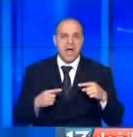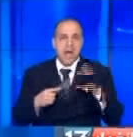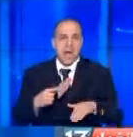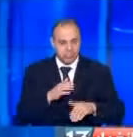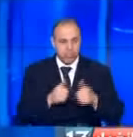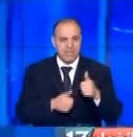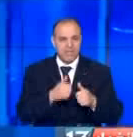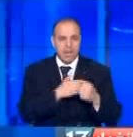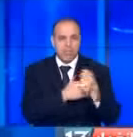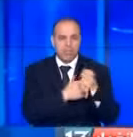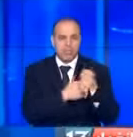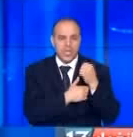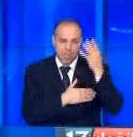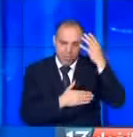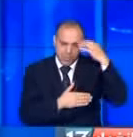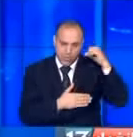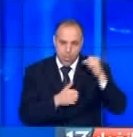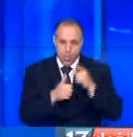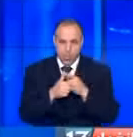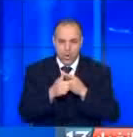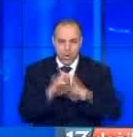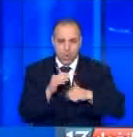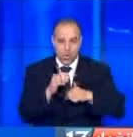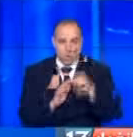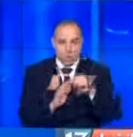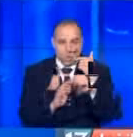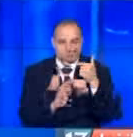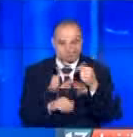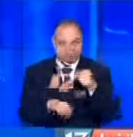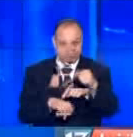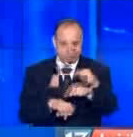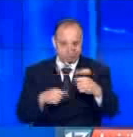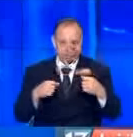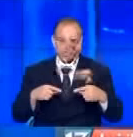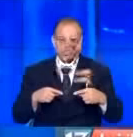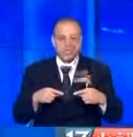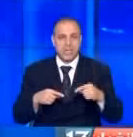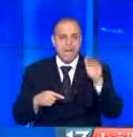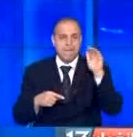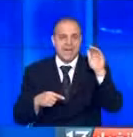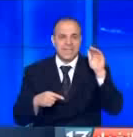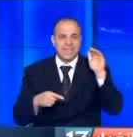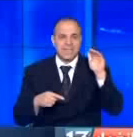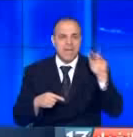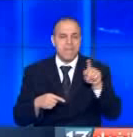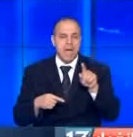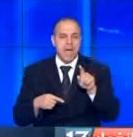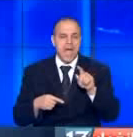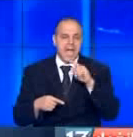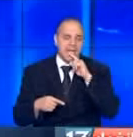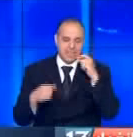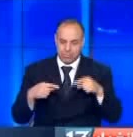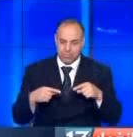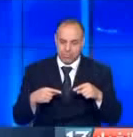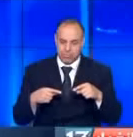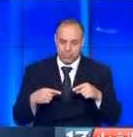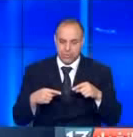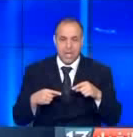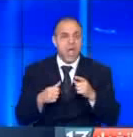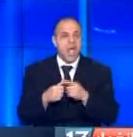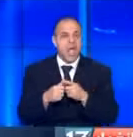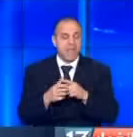فقد التحق برشلونة الإسباني بغريمه الأزلي ريال مدريد في ربع كأس رابطة الأبطال إثر فوز مثير مساء